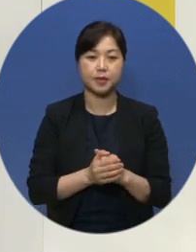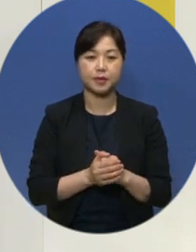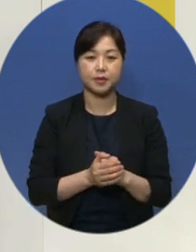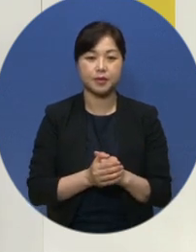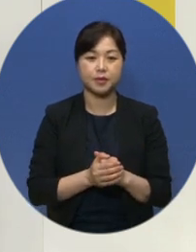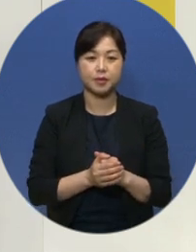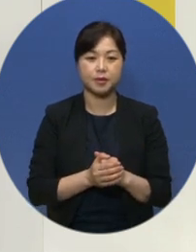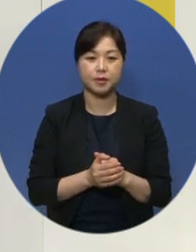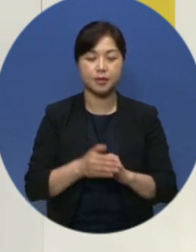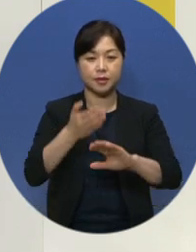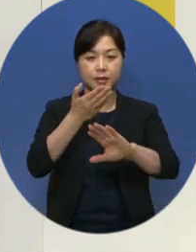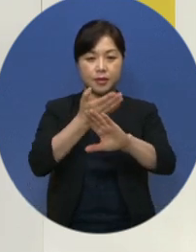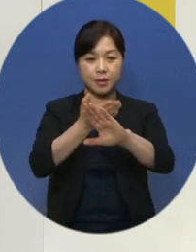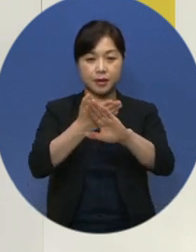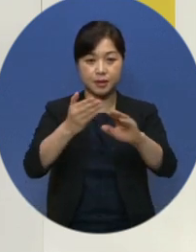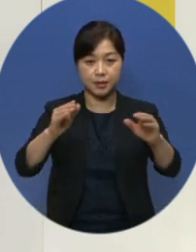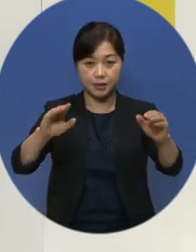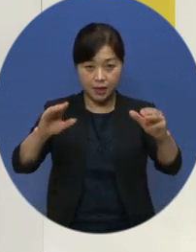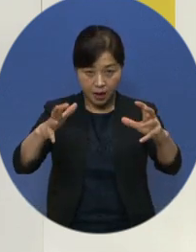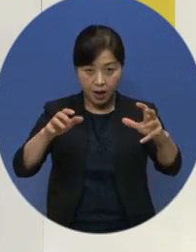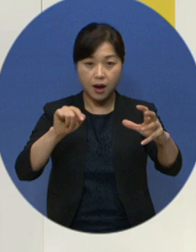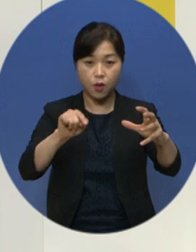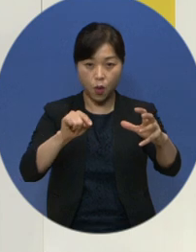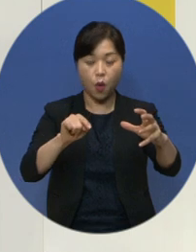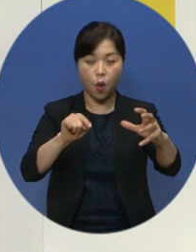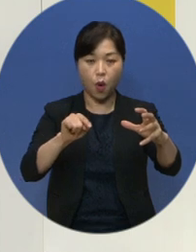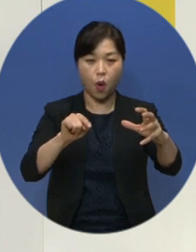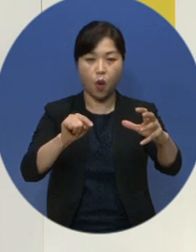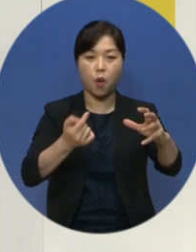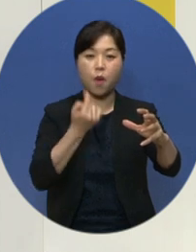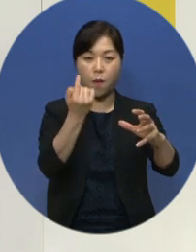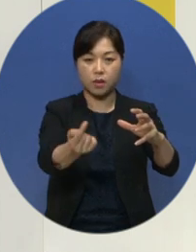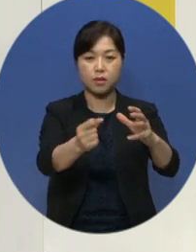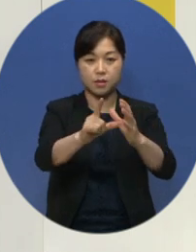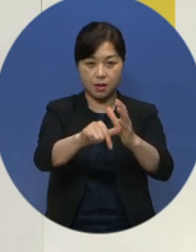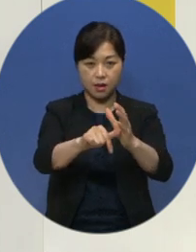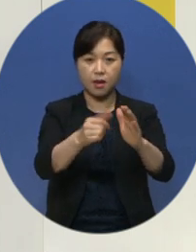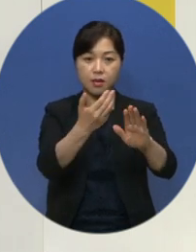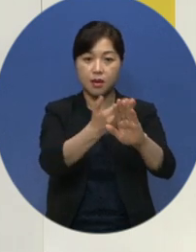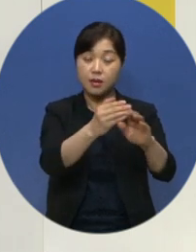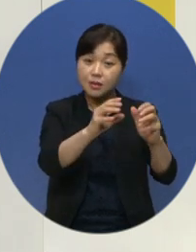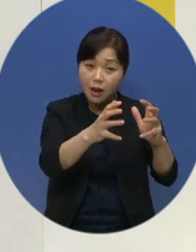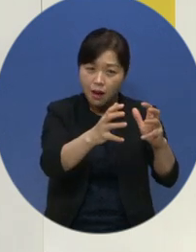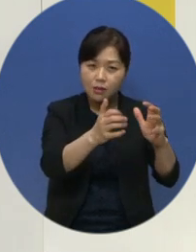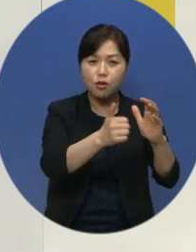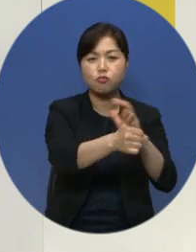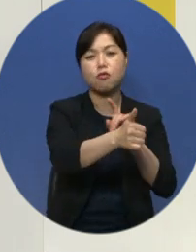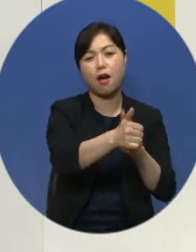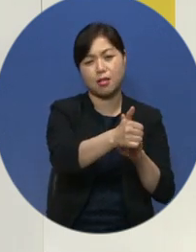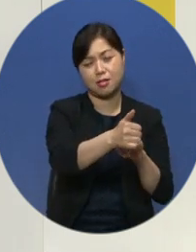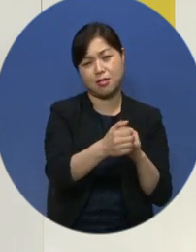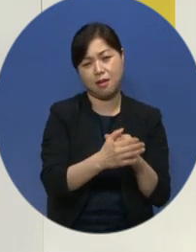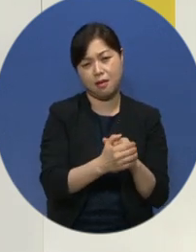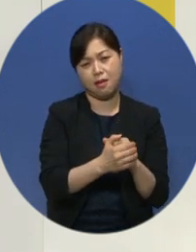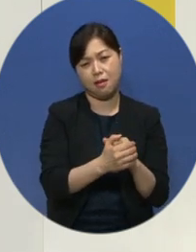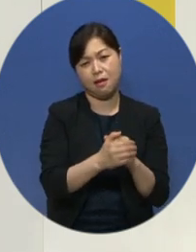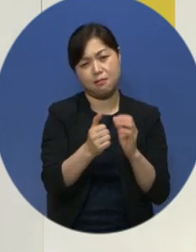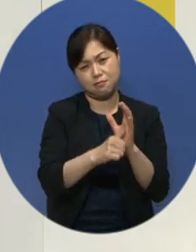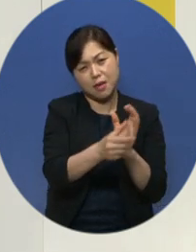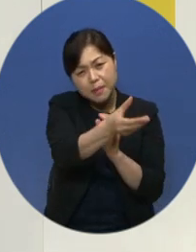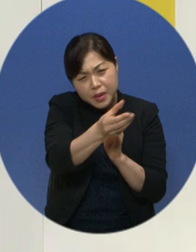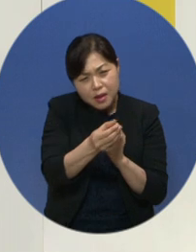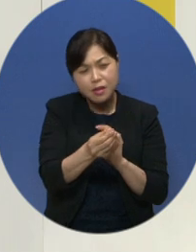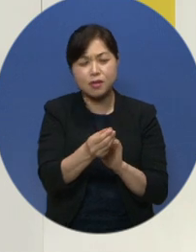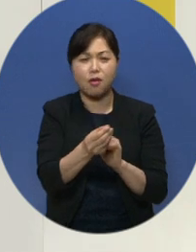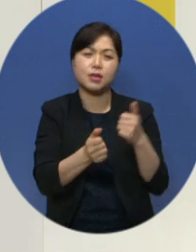우리 선수들이 나가지고 어 외국 선수들한테 이렇게 에 장비를 빌려서 이렇게 우르르 첫 시합을